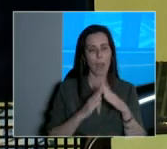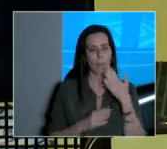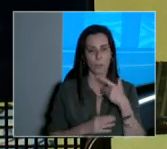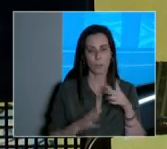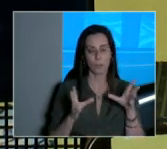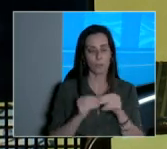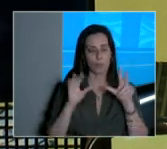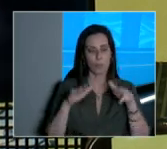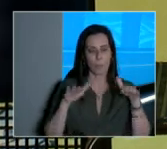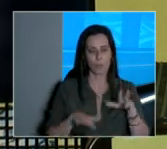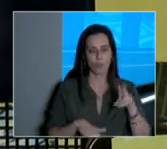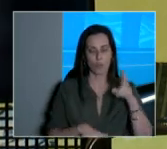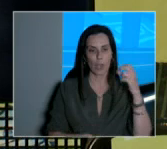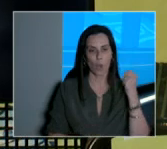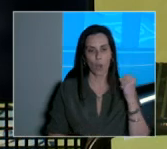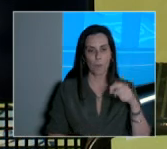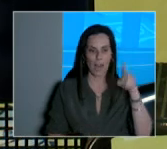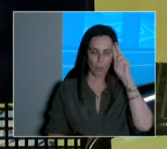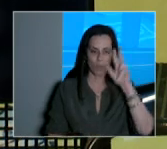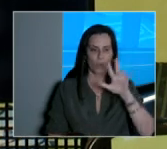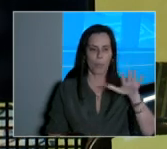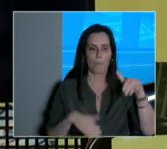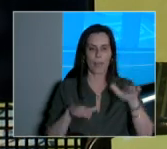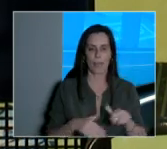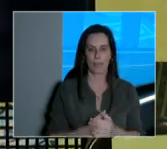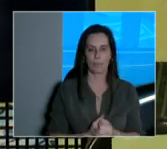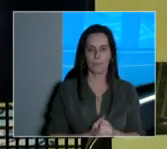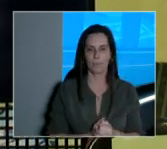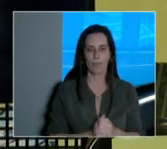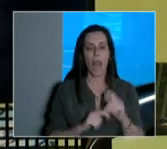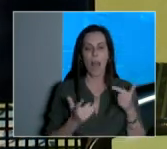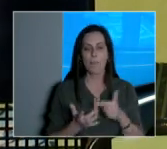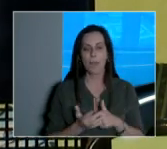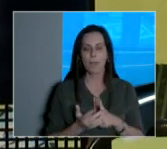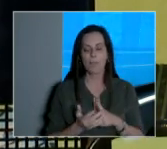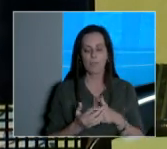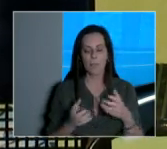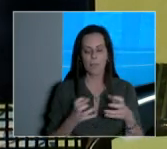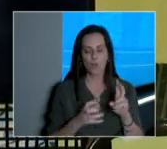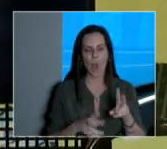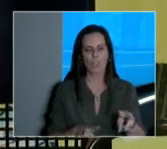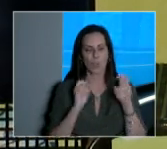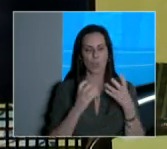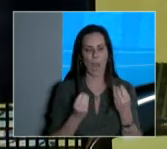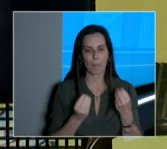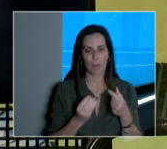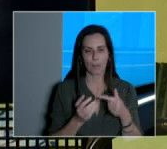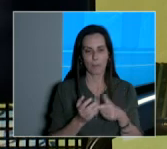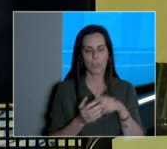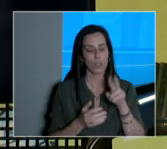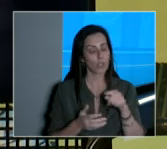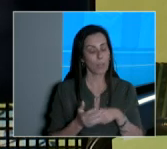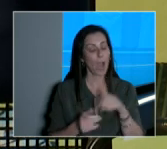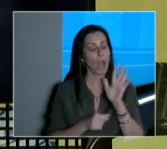עם 8 מנדטים יש יותר כוח מלליכוד עם 35 מנדטים. למה? כי הם לשון מאזניים. ולכן הם יש